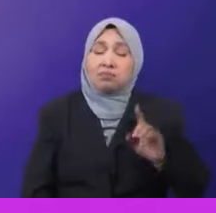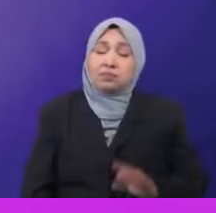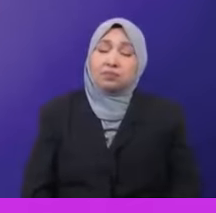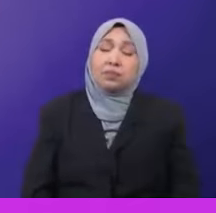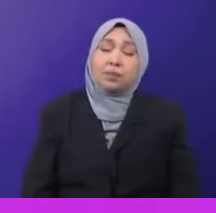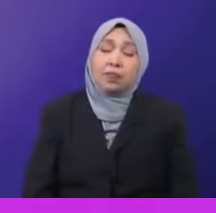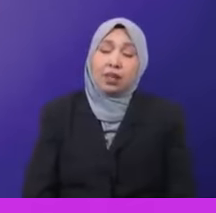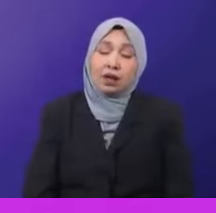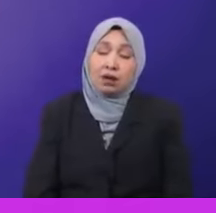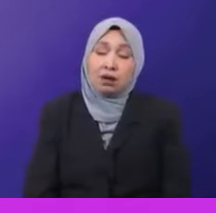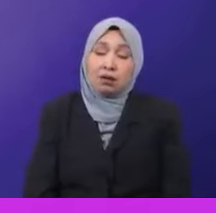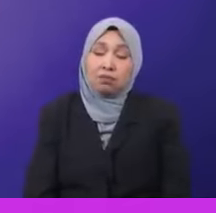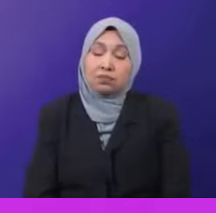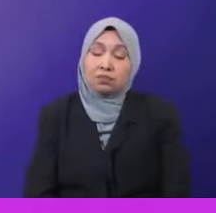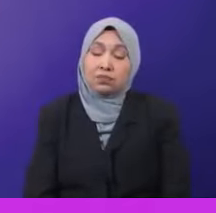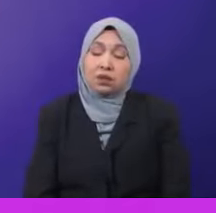الدين،